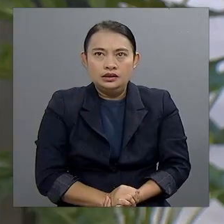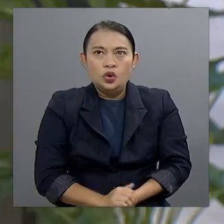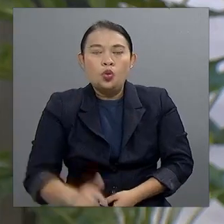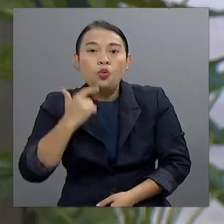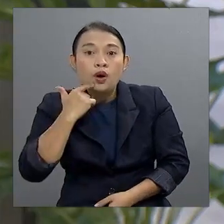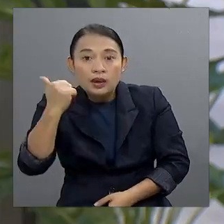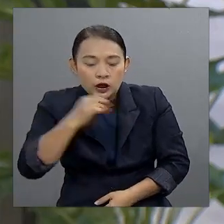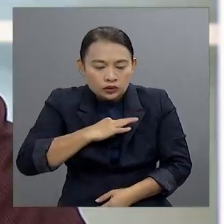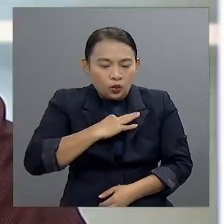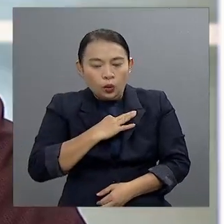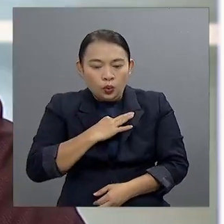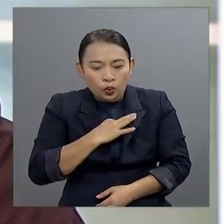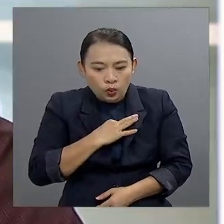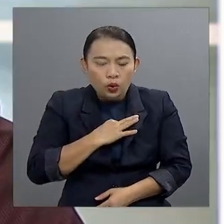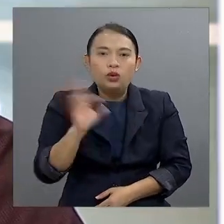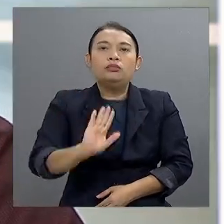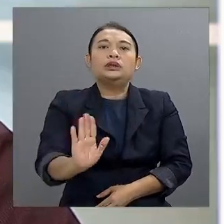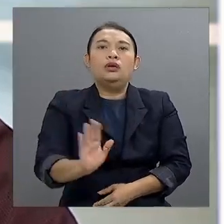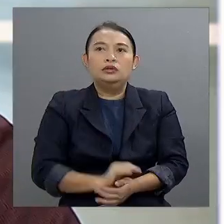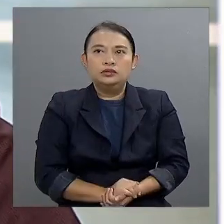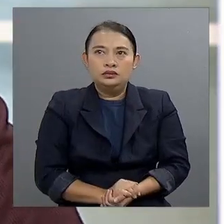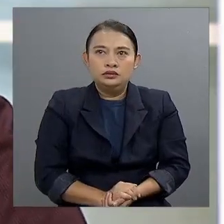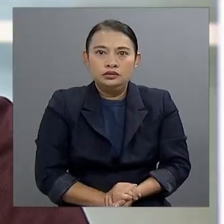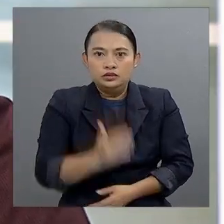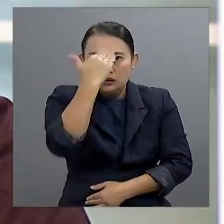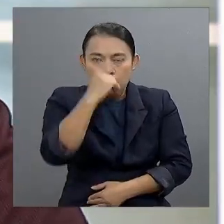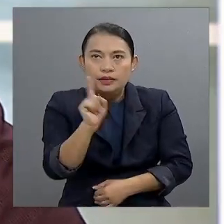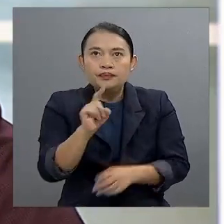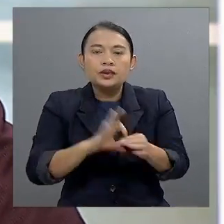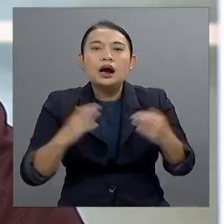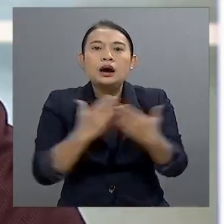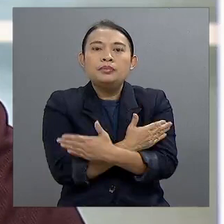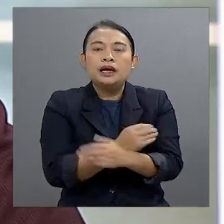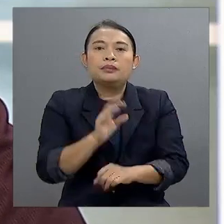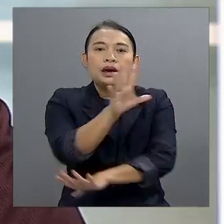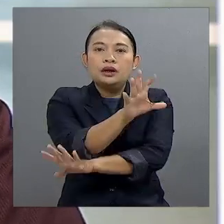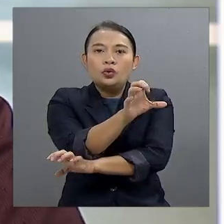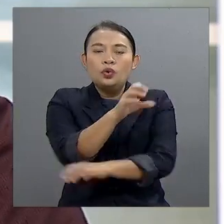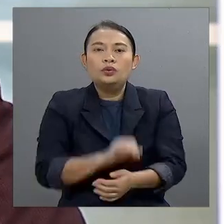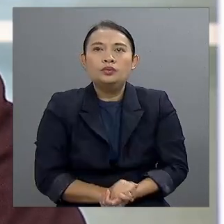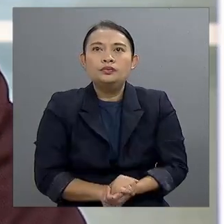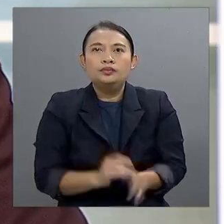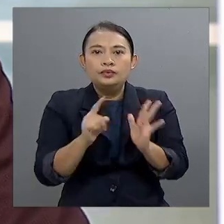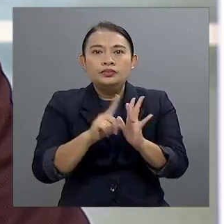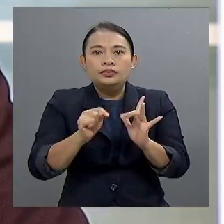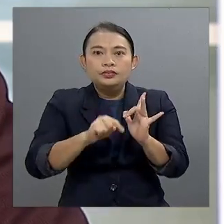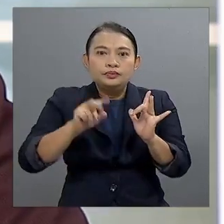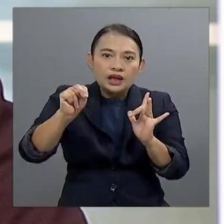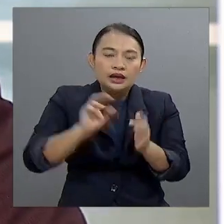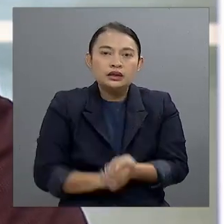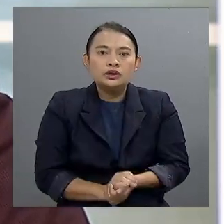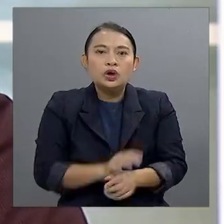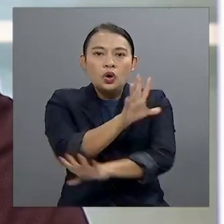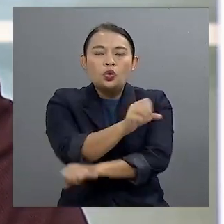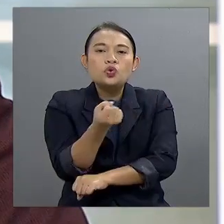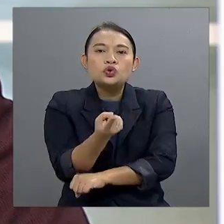ลของคุณเลยนะ อาจจะหลีกเลี่ยงเช่นเป็นกุ้งแช่น้ำปลา สดสดอะไรอย่างนั้น กุ้งเต้นอะไรที่มันเป็นกุ้งแบบสดๆหรือว่าอาหารทะเลที่ปรุง